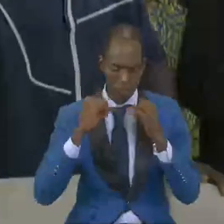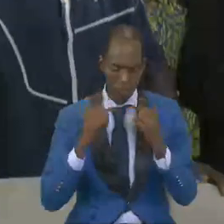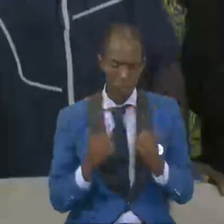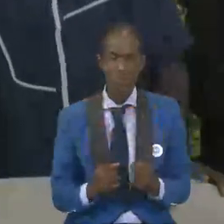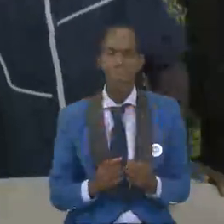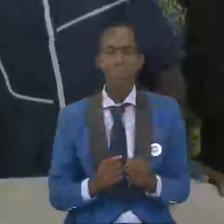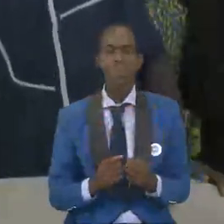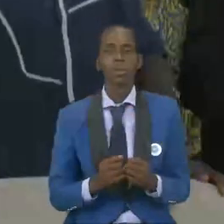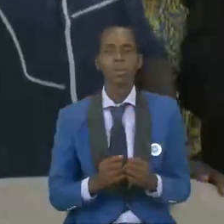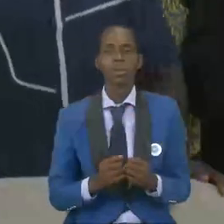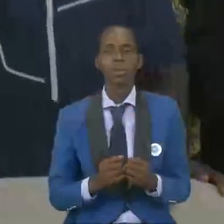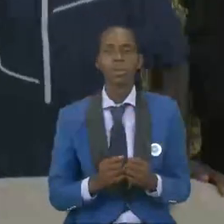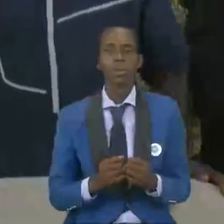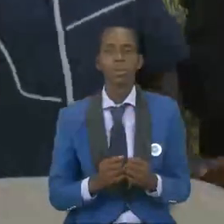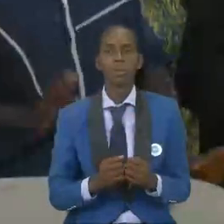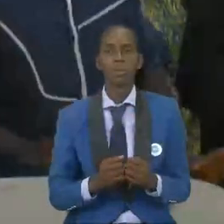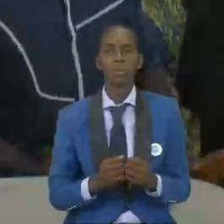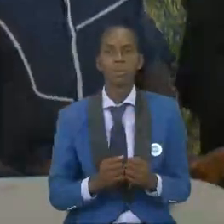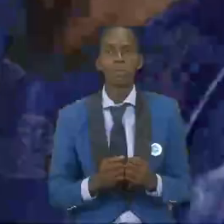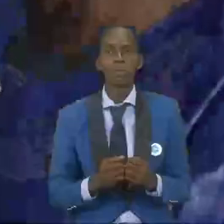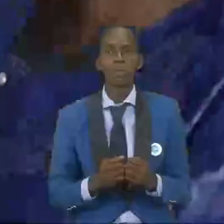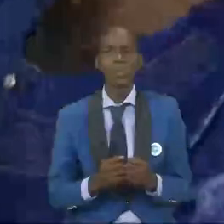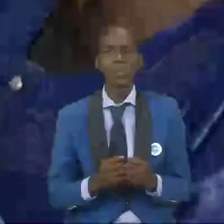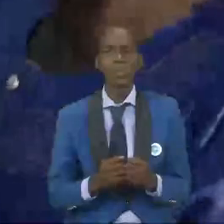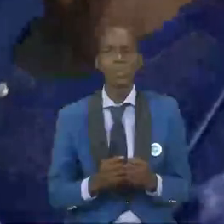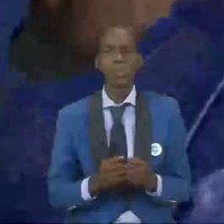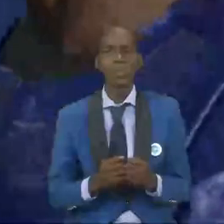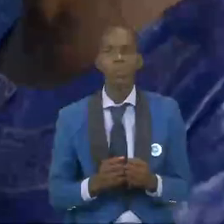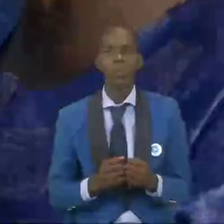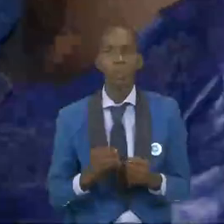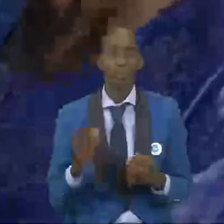reçois plus de grâce. Plus de force,